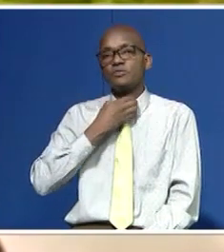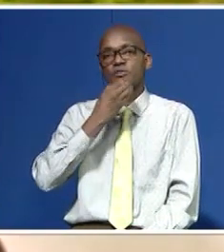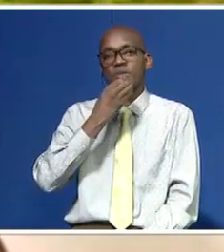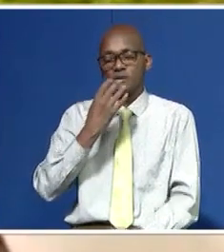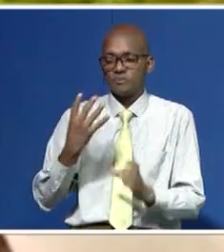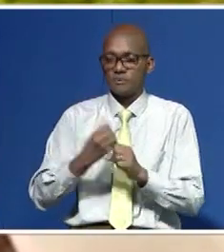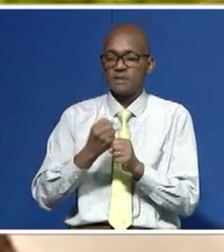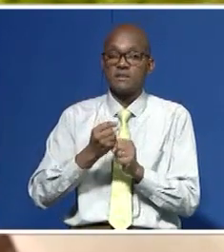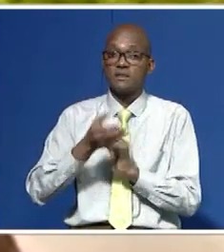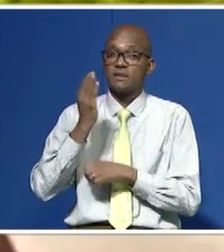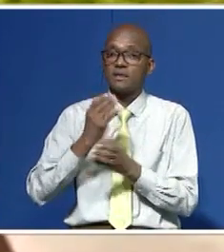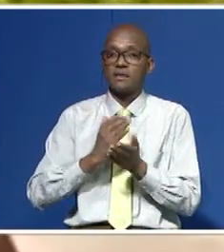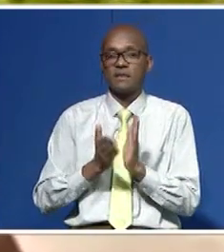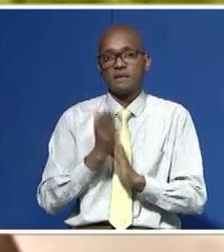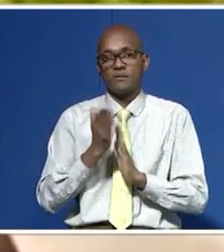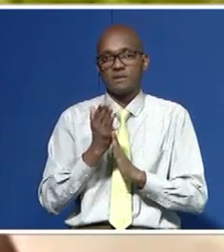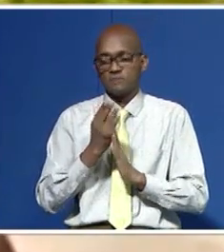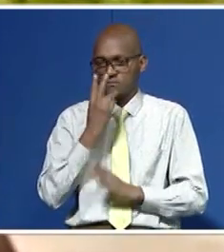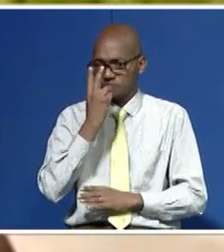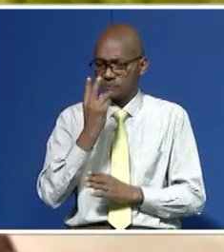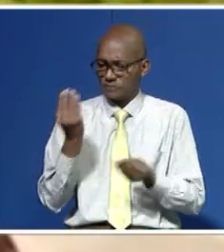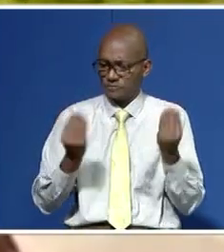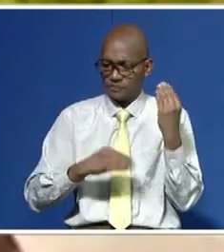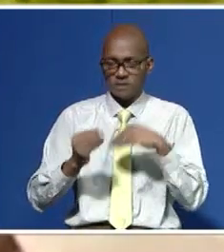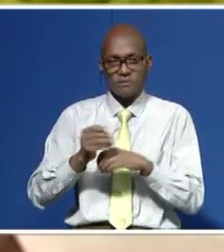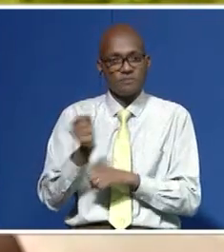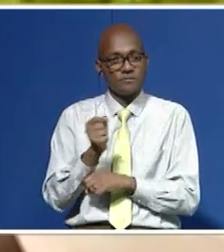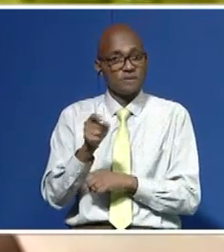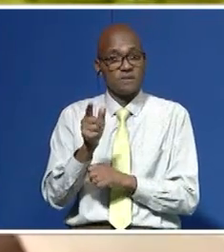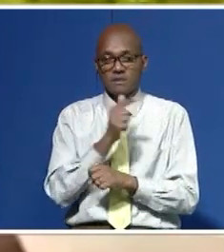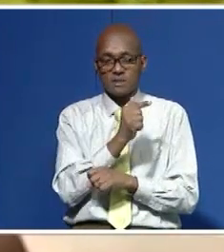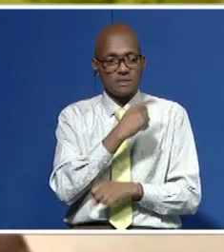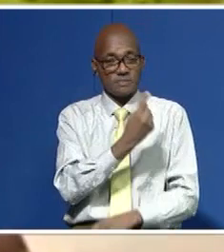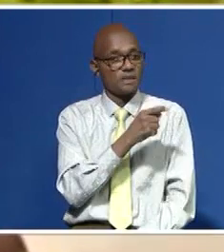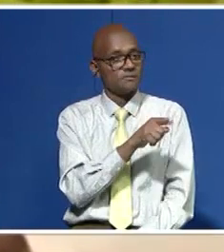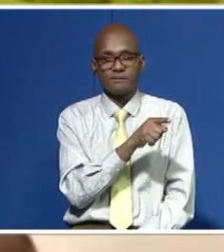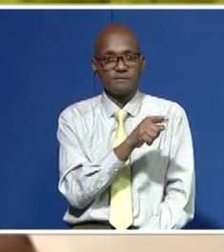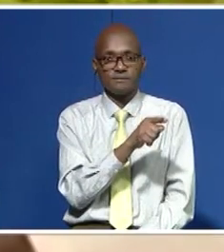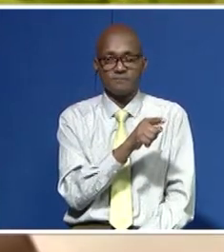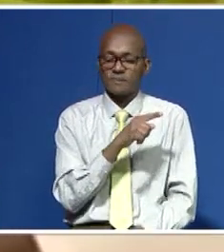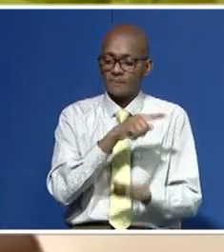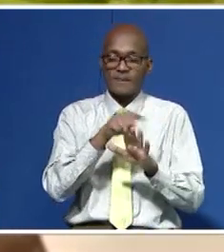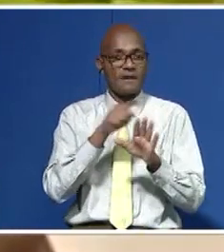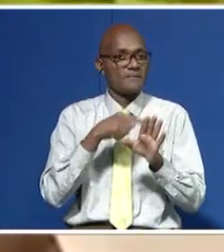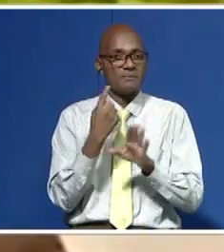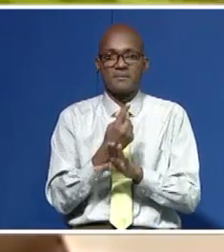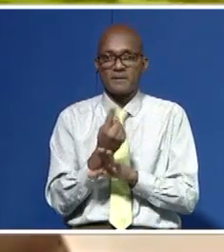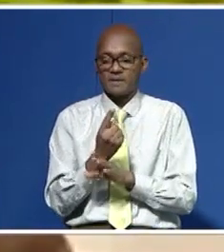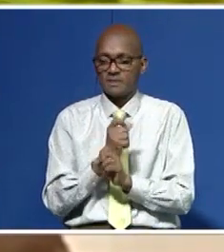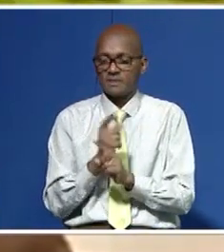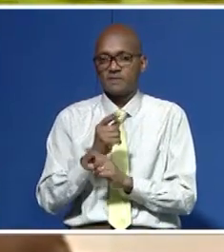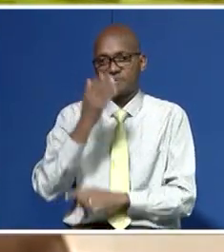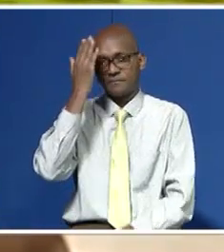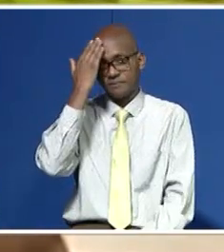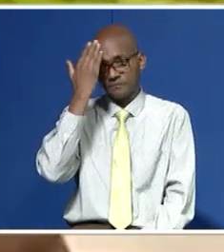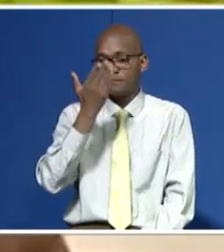awali. Kwa hiyo mnaweza tukaona sote mchango wa Mzee Mahiga haukuwa ndani ya Tanzania tu, haukuwa ndani ya Afrika tu, lakini pia